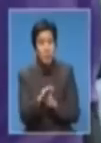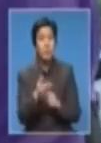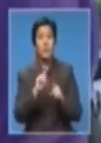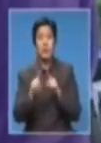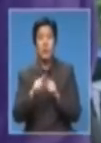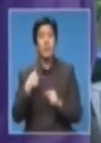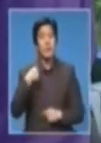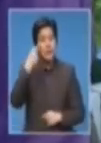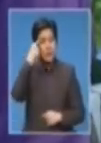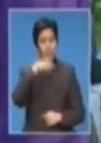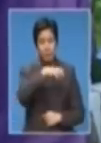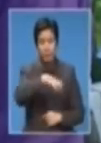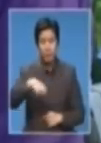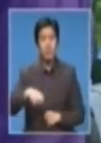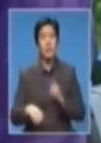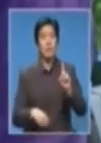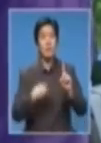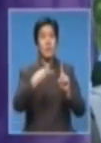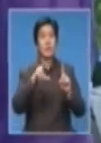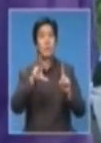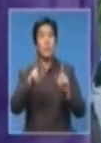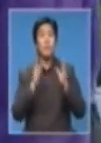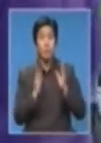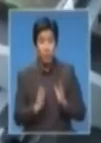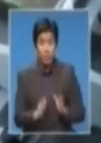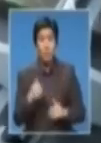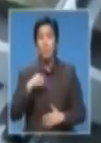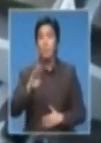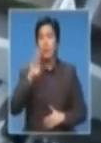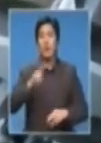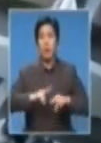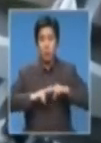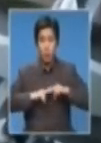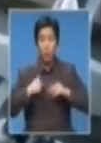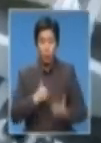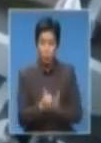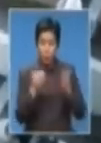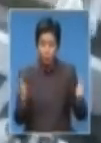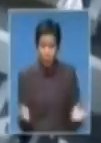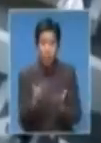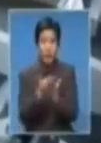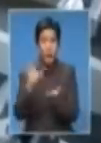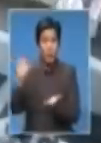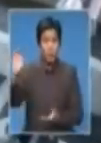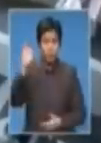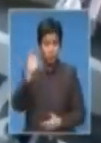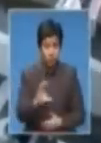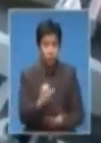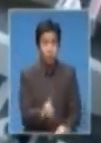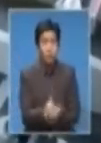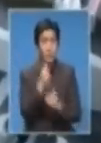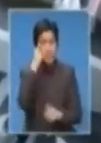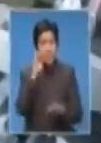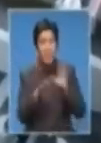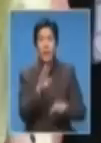าณ 13,000 รายนะครับรัฐก็จะร่วมมือกับภาคเอกชนจะร่วมสนับสนุนงบประมาณ1ใน3เราประมาณ